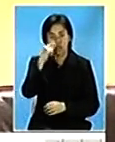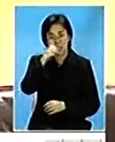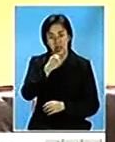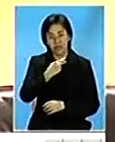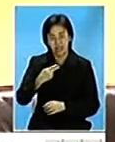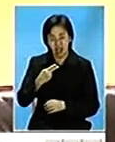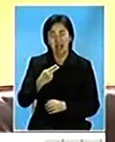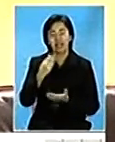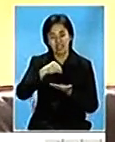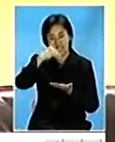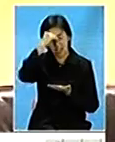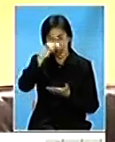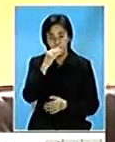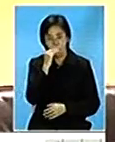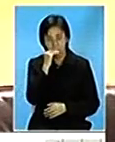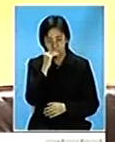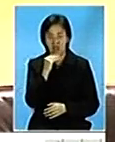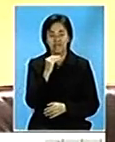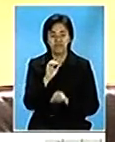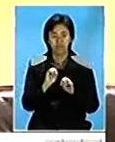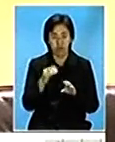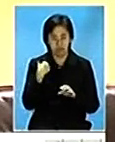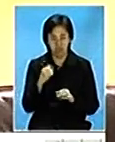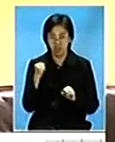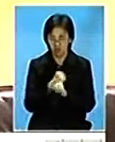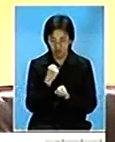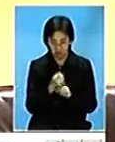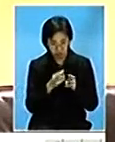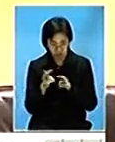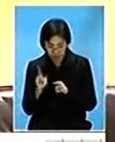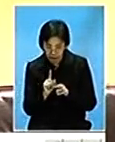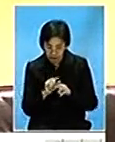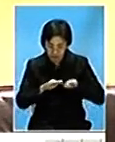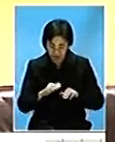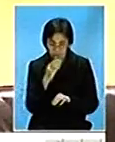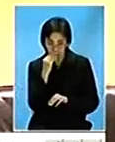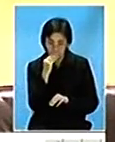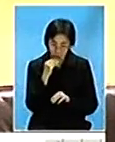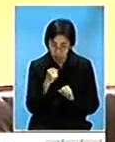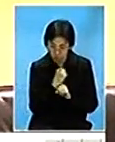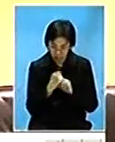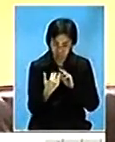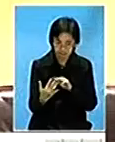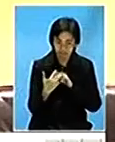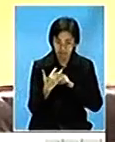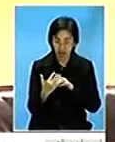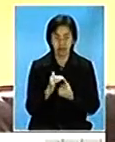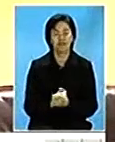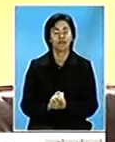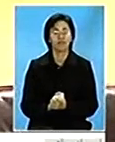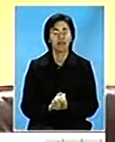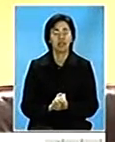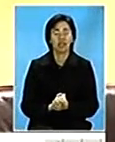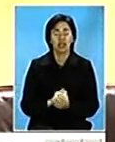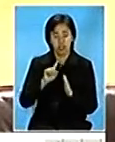ในห้องเรียนด้วยนะครับก็จะมีเทคนิคในการที่จะกระตุ้นเด็กให้มีความใส่ใจนะครับเพราะว่าการที่ไปเพิ่มชั่วโม